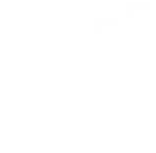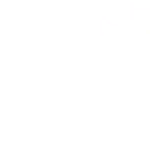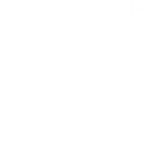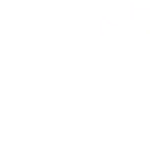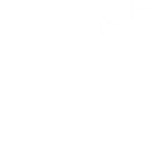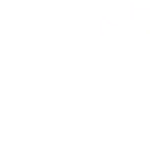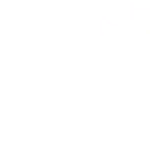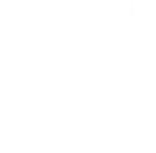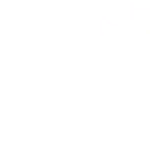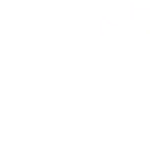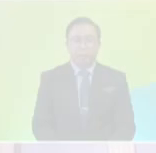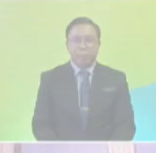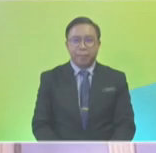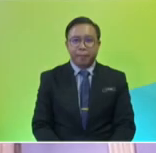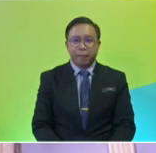KPM.